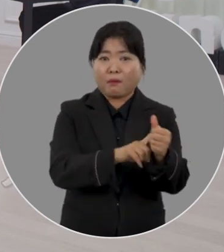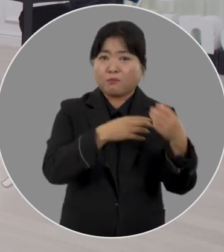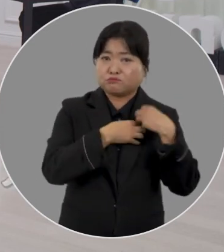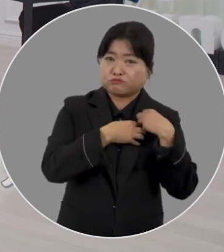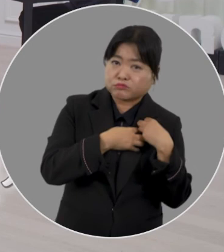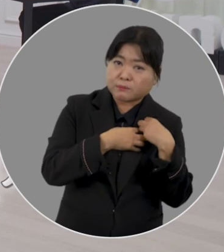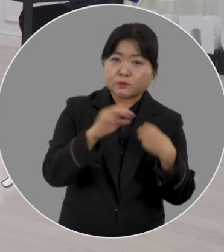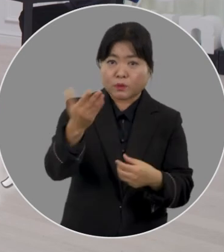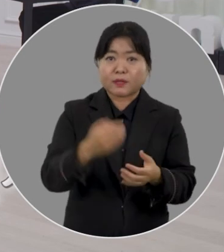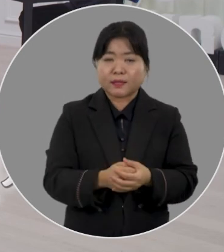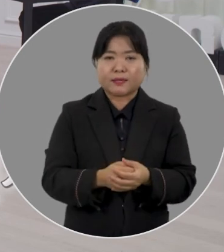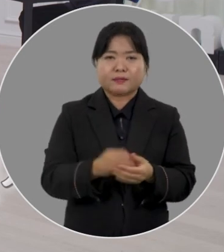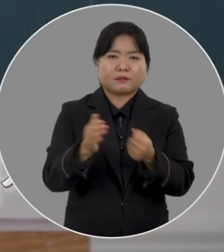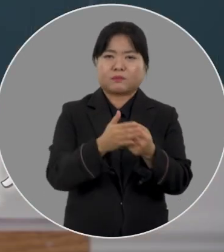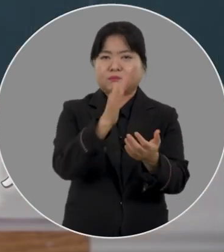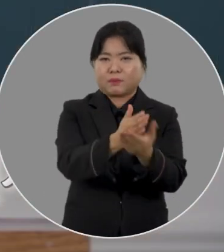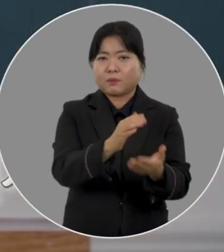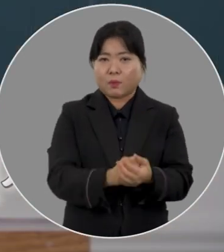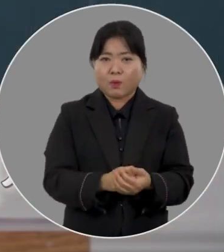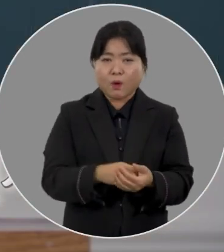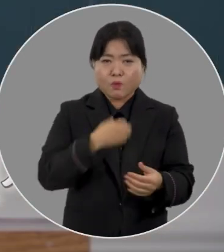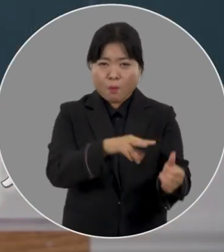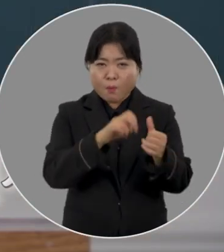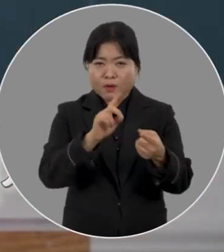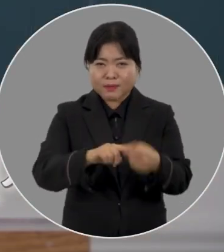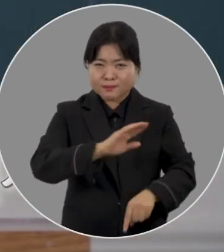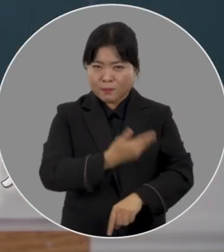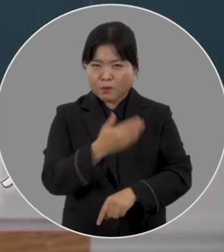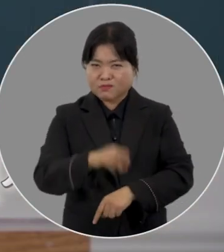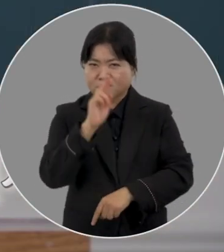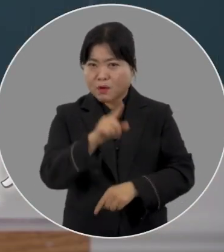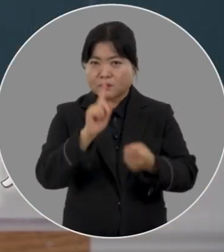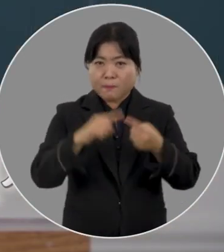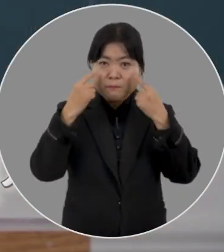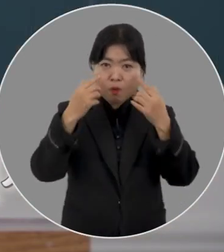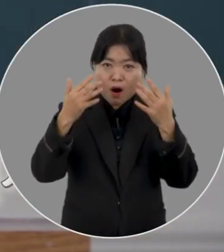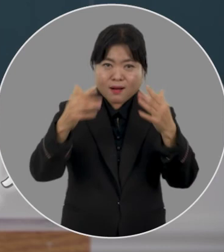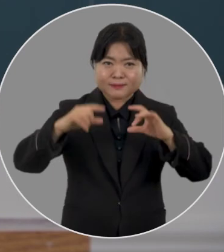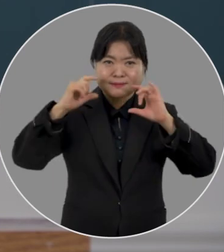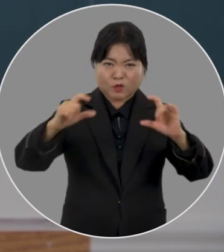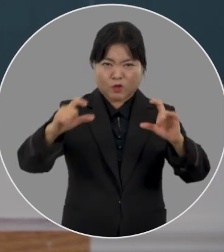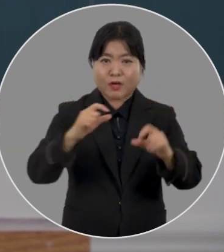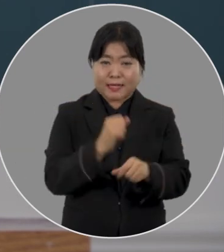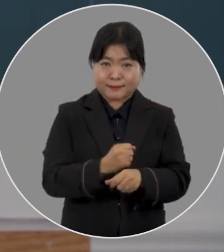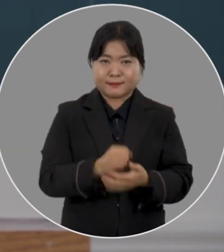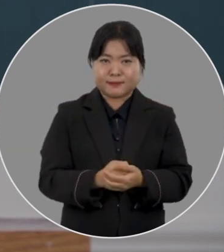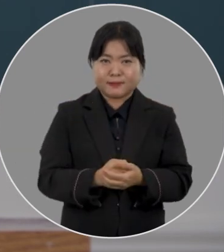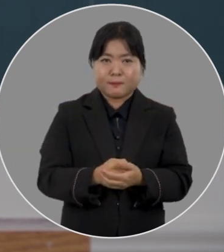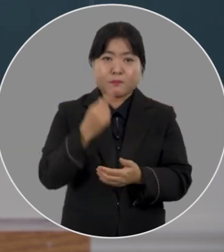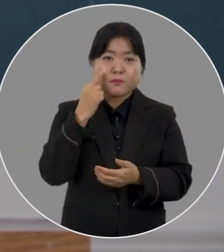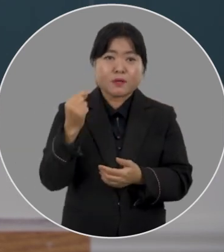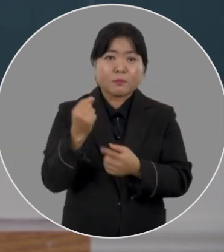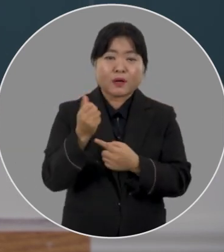추가적으로 지우는 것이거든요. 그것이 아니고 혐오 표현은 잘못된 것이다 라는 걸 명확하게 선언을 하는 일본의